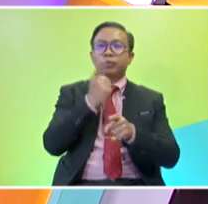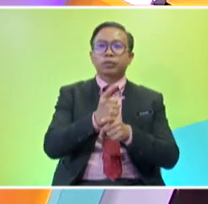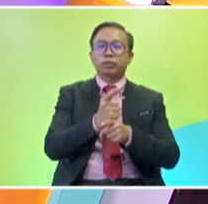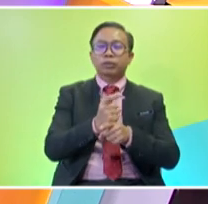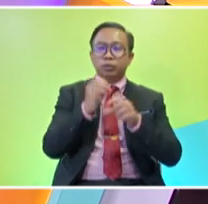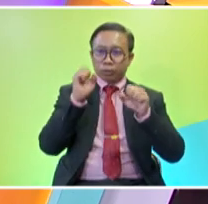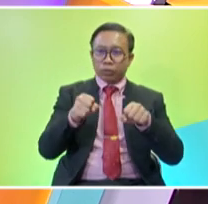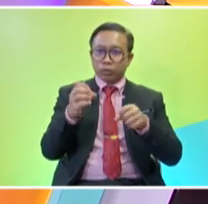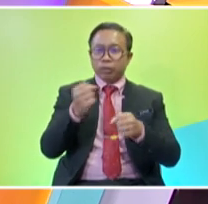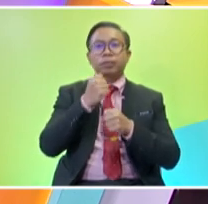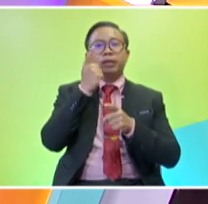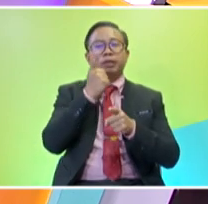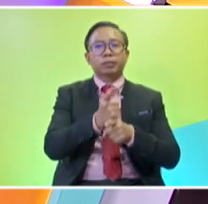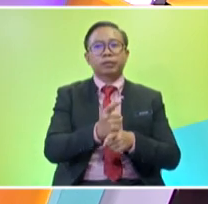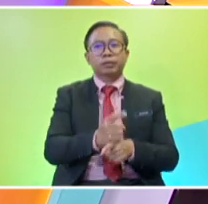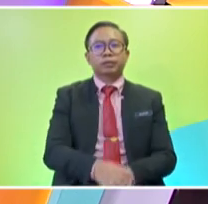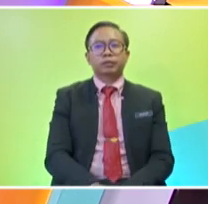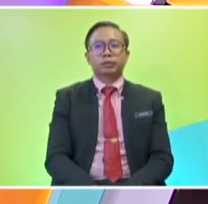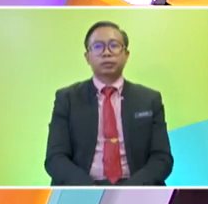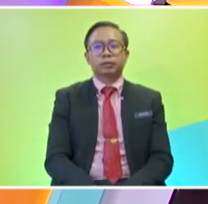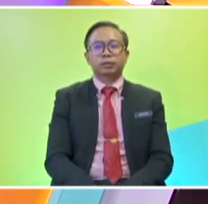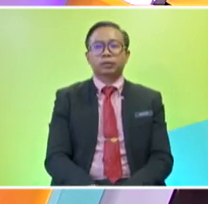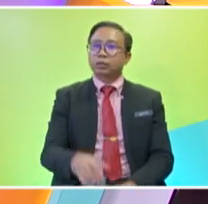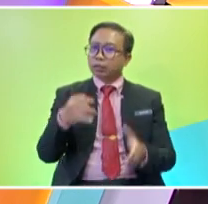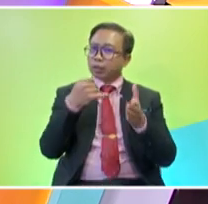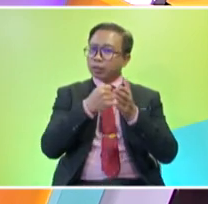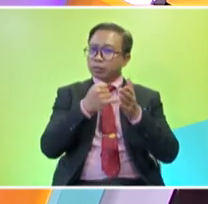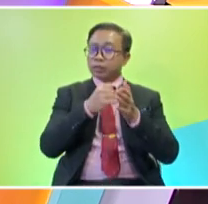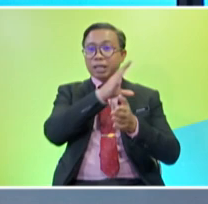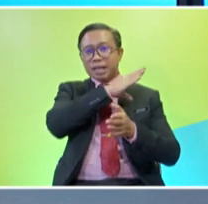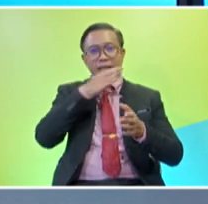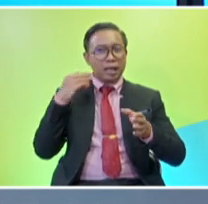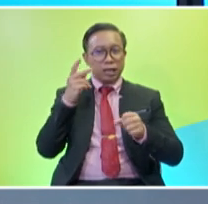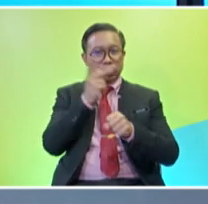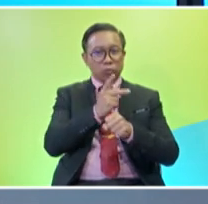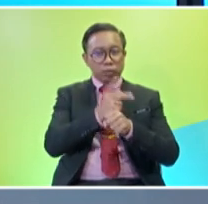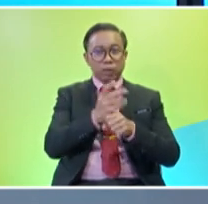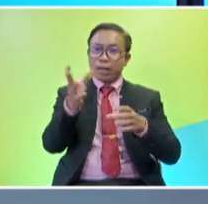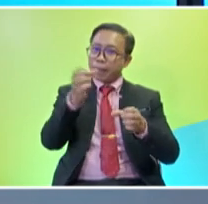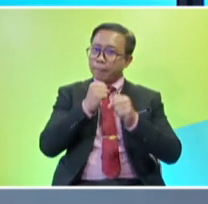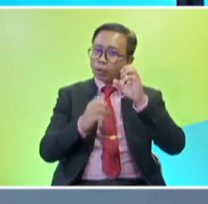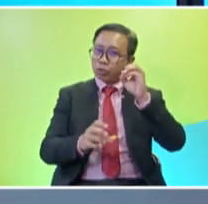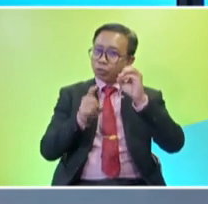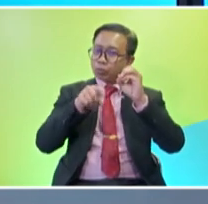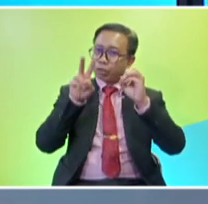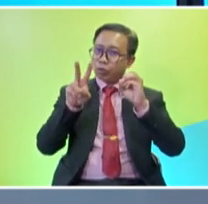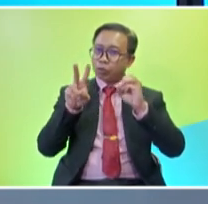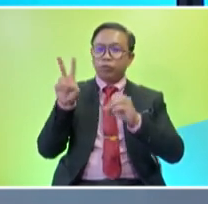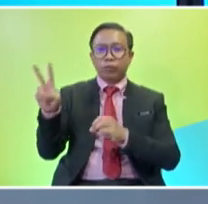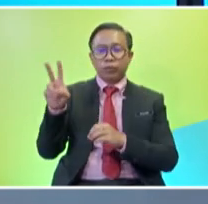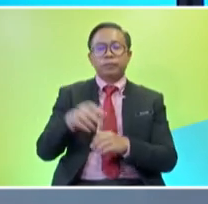dapat keputusan yang tepat yaitu paku besi dan kura mendapat kosong pembelahan dua